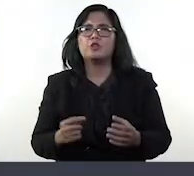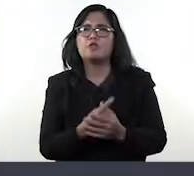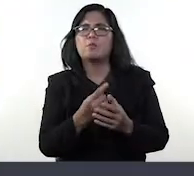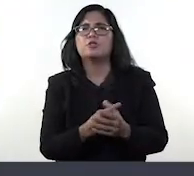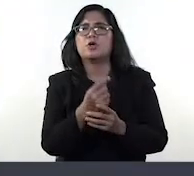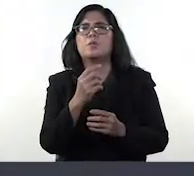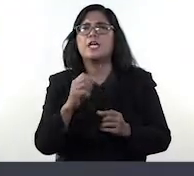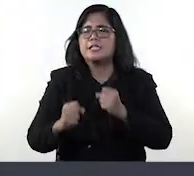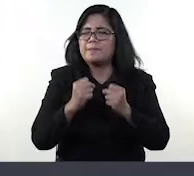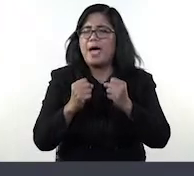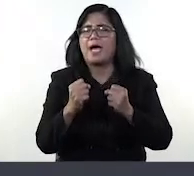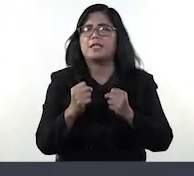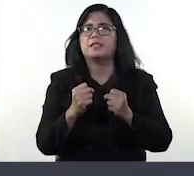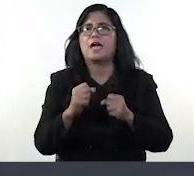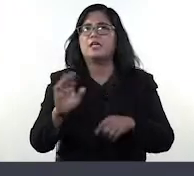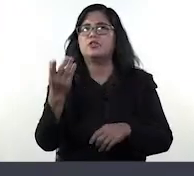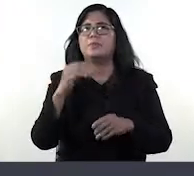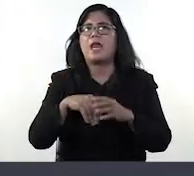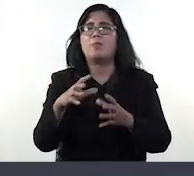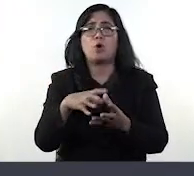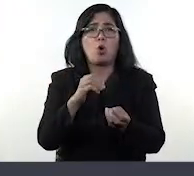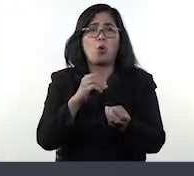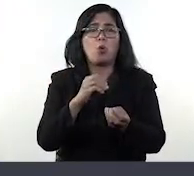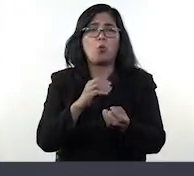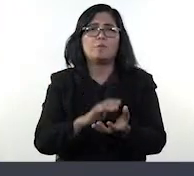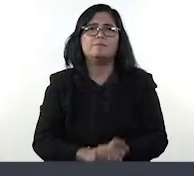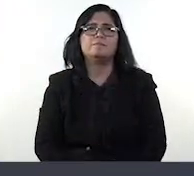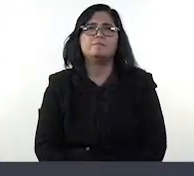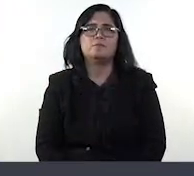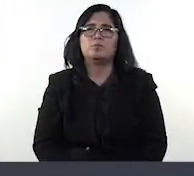Hai apa terobosan-terobosan Semangat bagi mereka hidup lembur